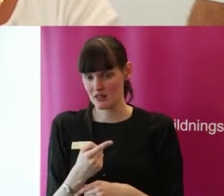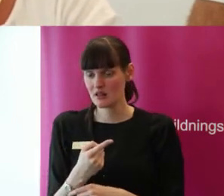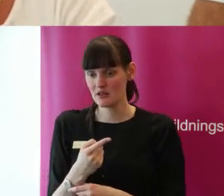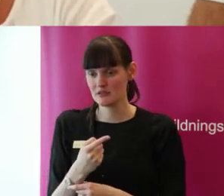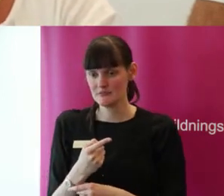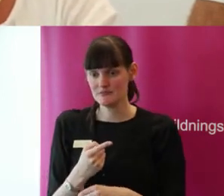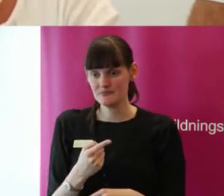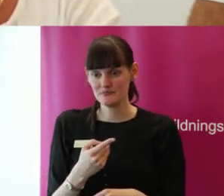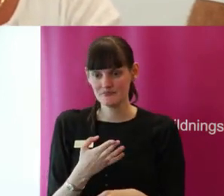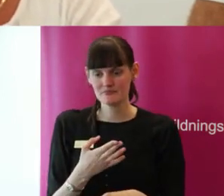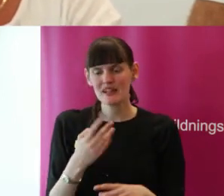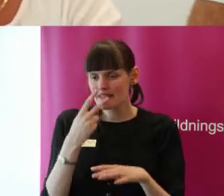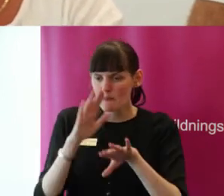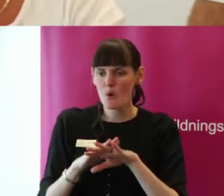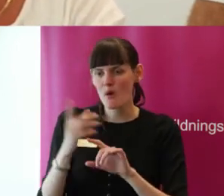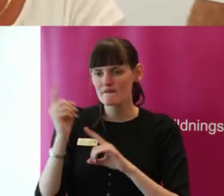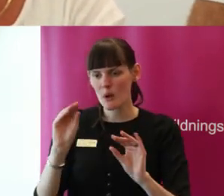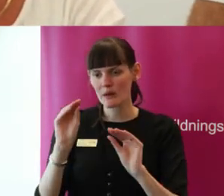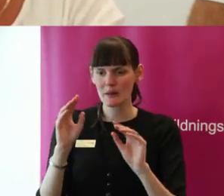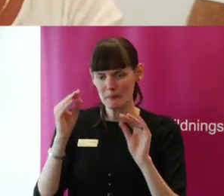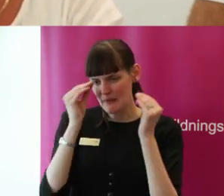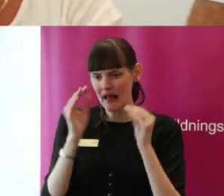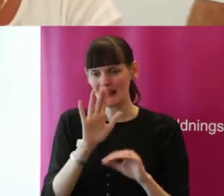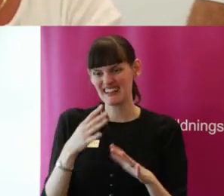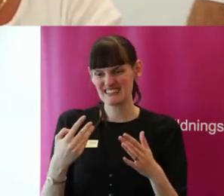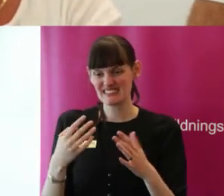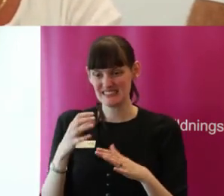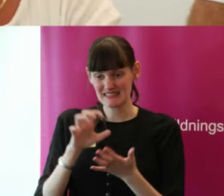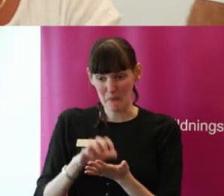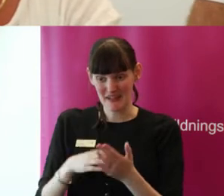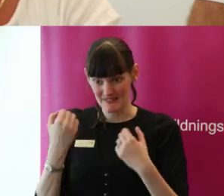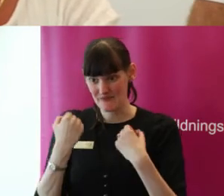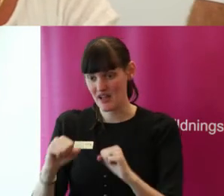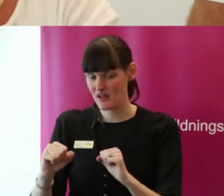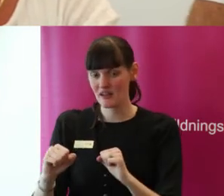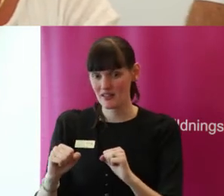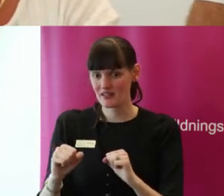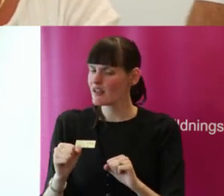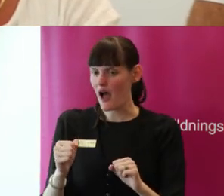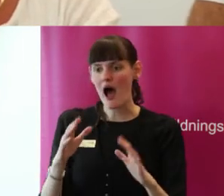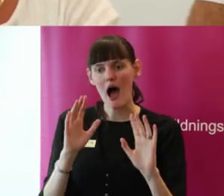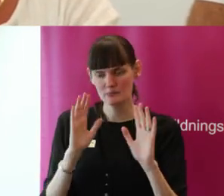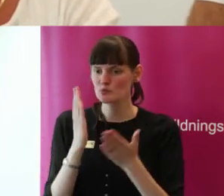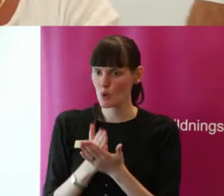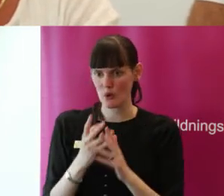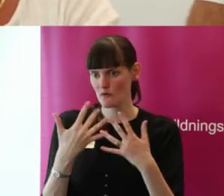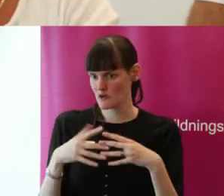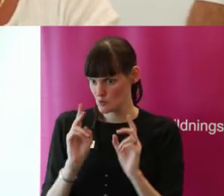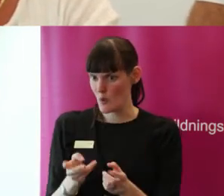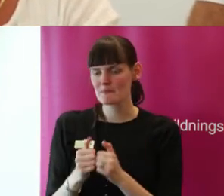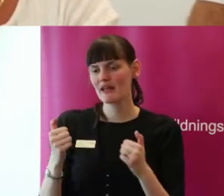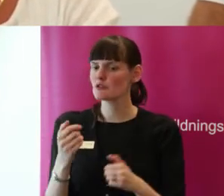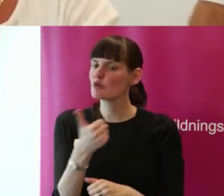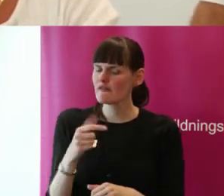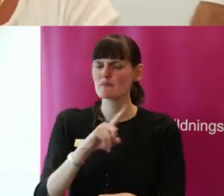på folkbildningens samhällseffekter. Och det går absolut. Men alltså det är ju mycket resurser som behövs